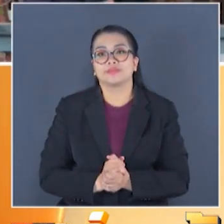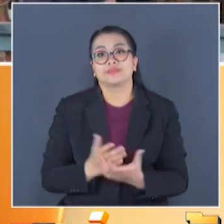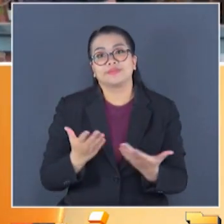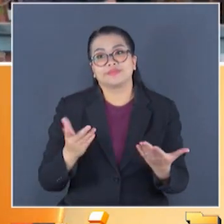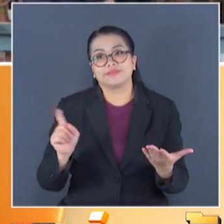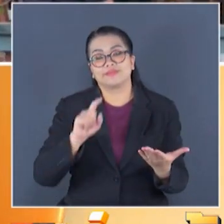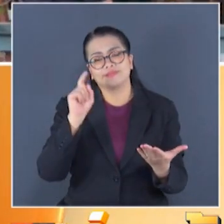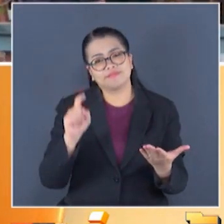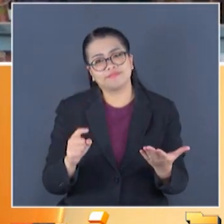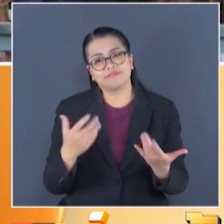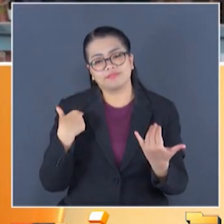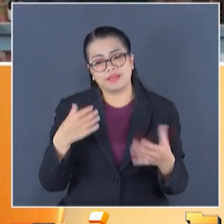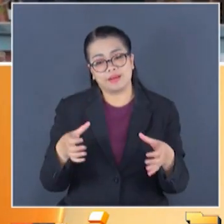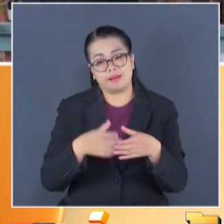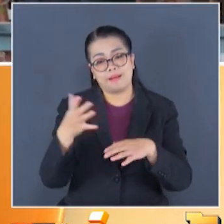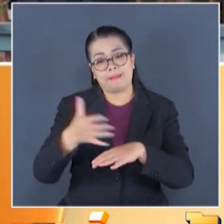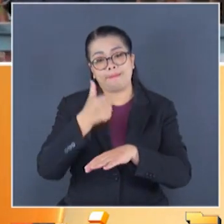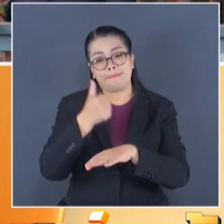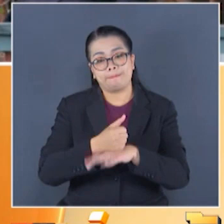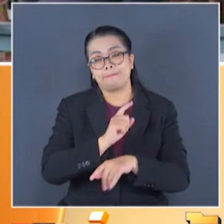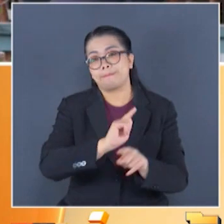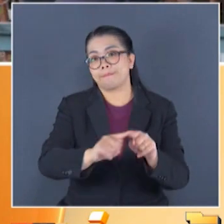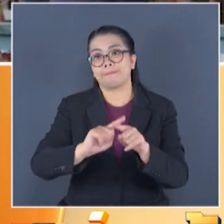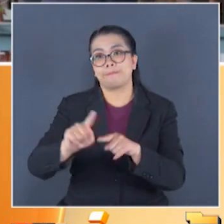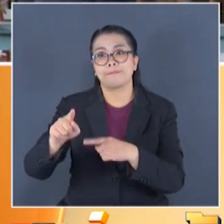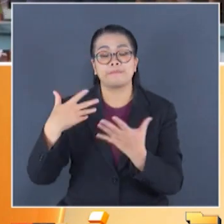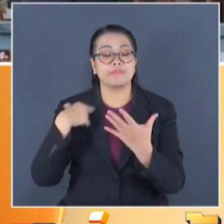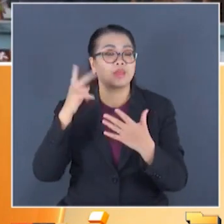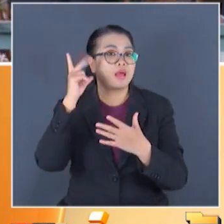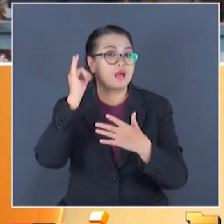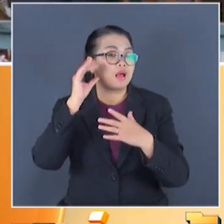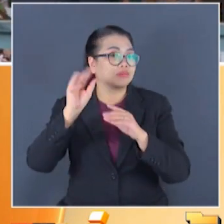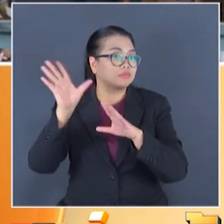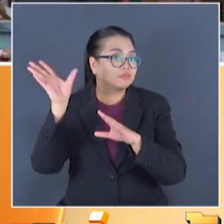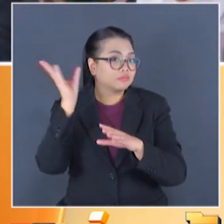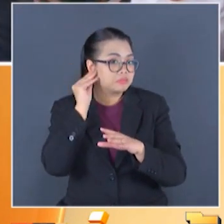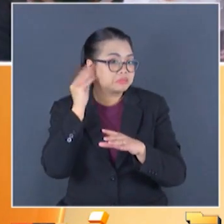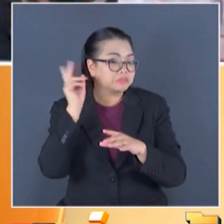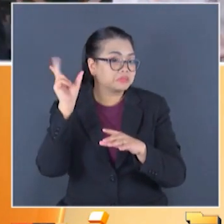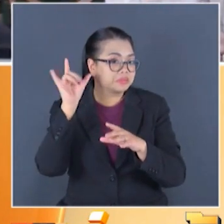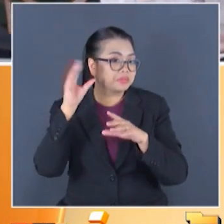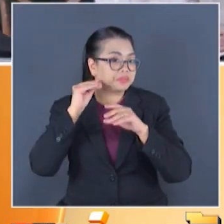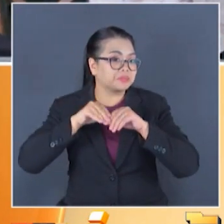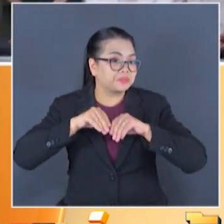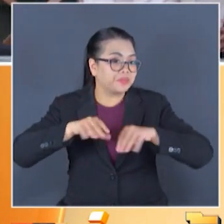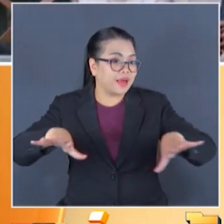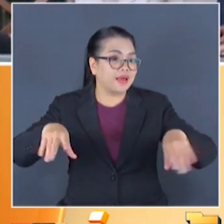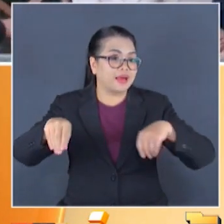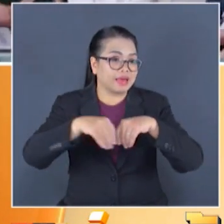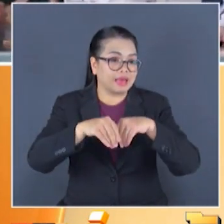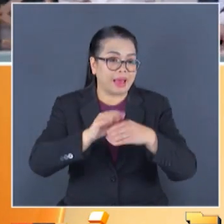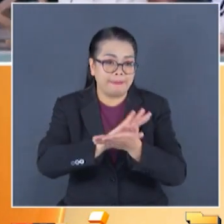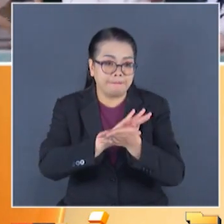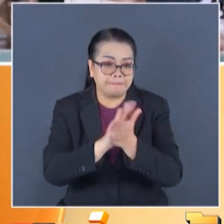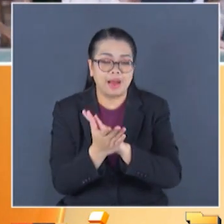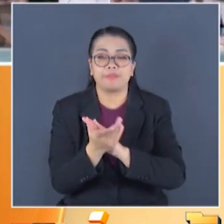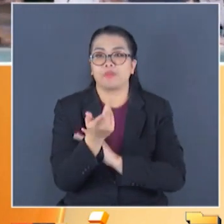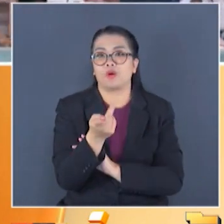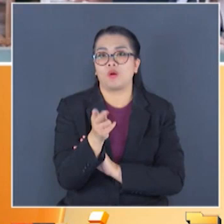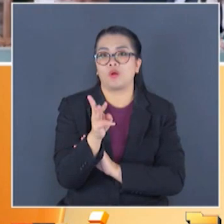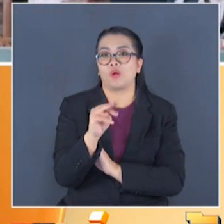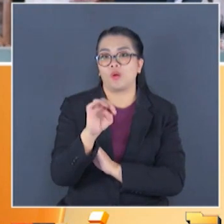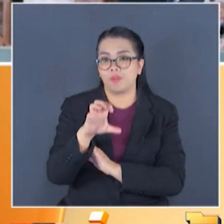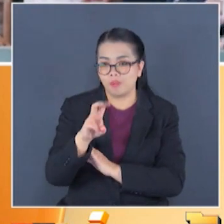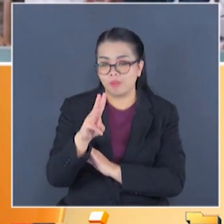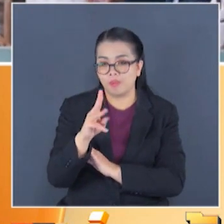แต่ว่าครั้นมพักอนไปด้วยไหมเพรอนมมข่าว Zhenyกลทำยตอนนี้ว่าใล้ถึงช่วงจะปบคลอมอ์แล้หรอเปล่า